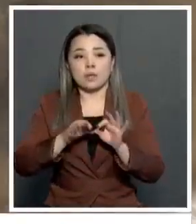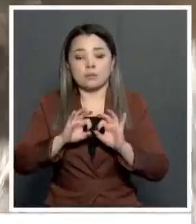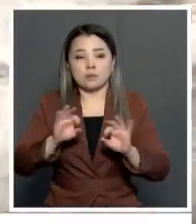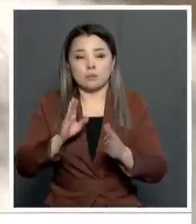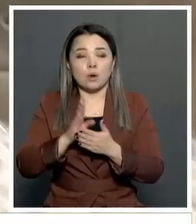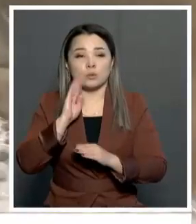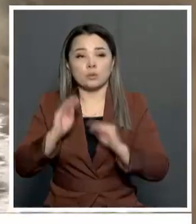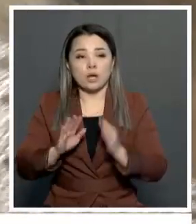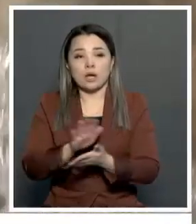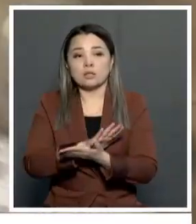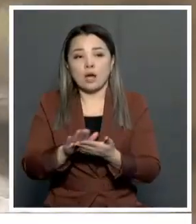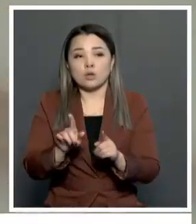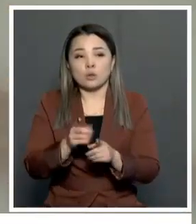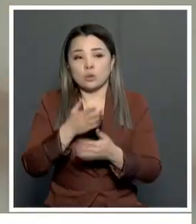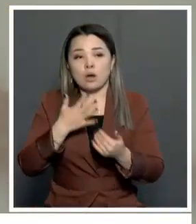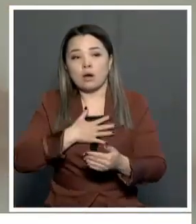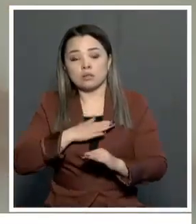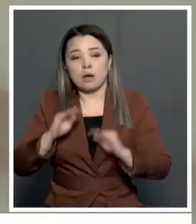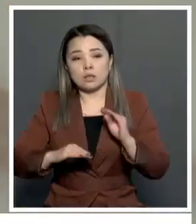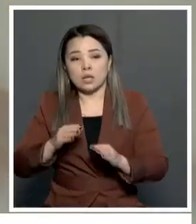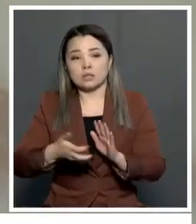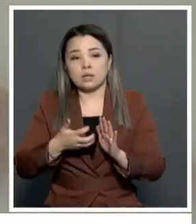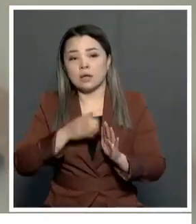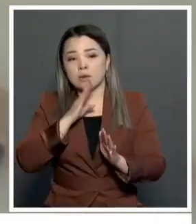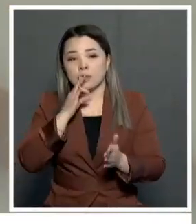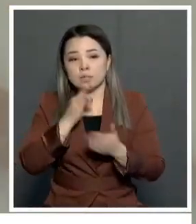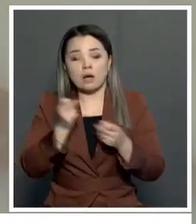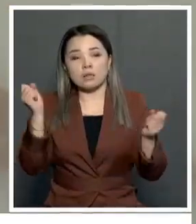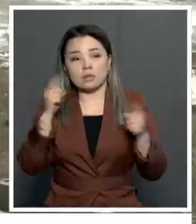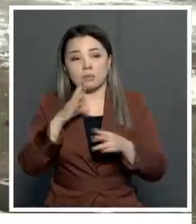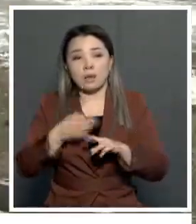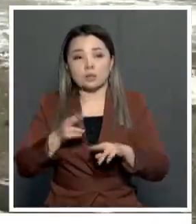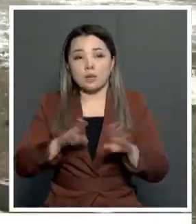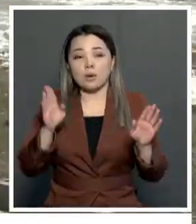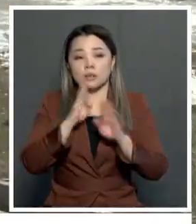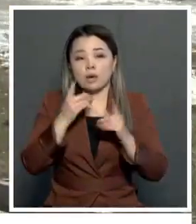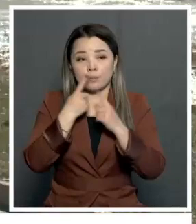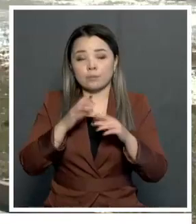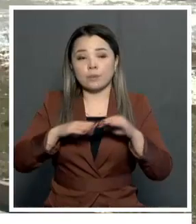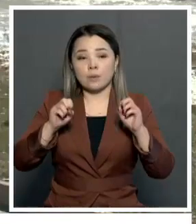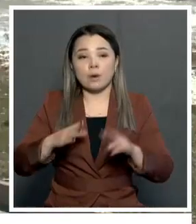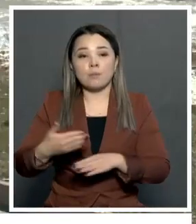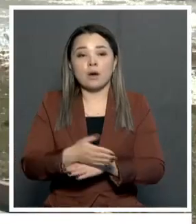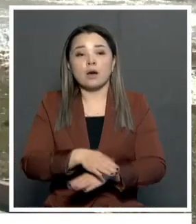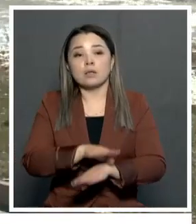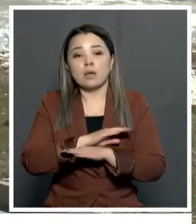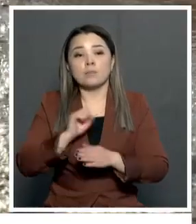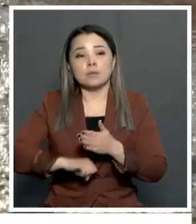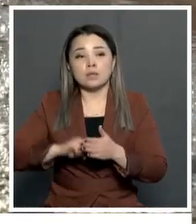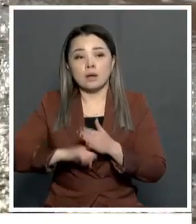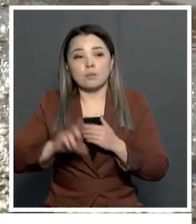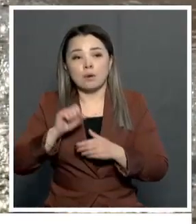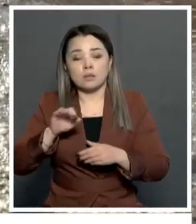су құрамының таза және ондағы оттегі концентратының жеткілікті мөлшерде екені анықталды. Эколог мамандар балықтардың қайранға шығып қалуына